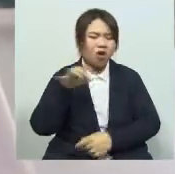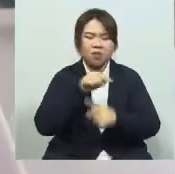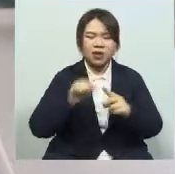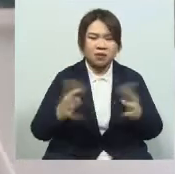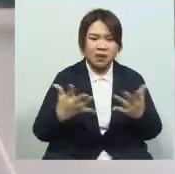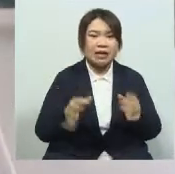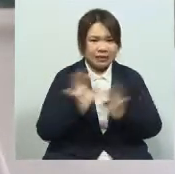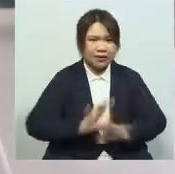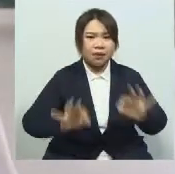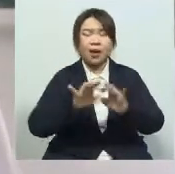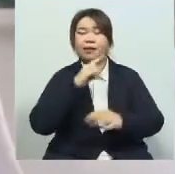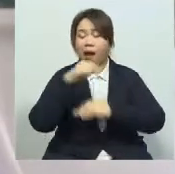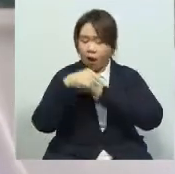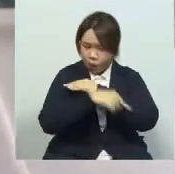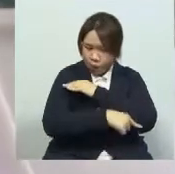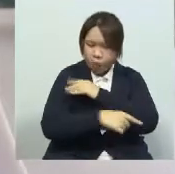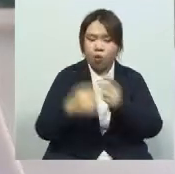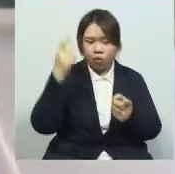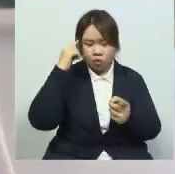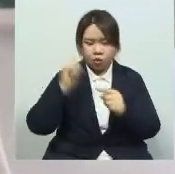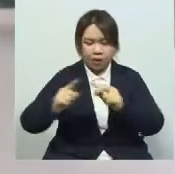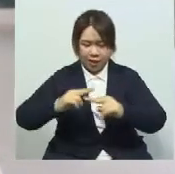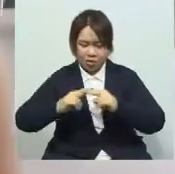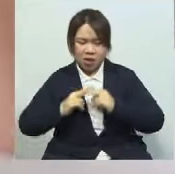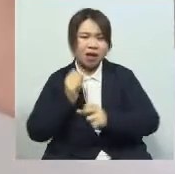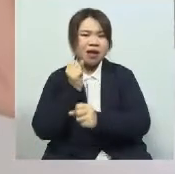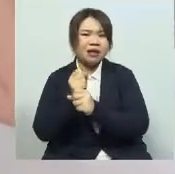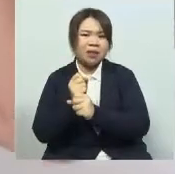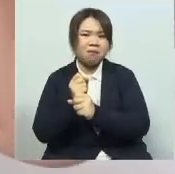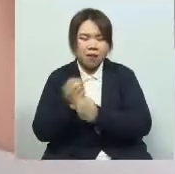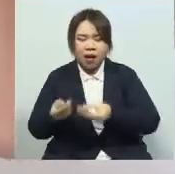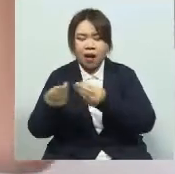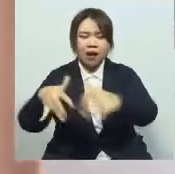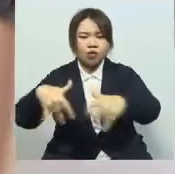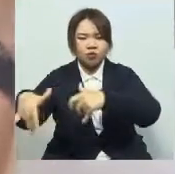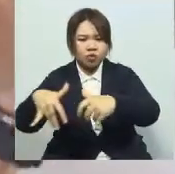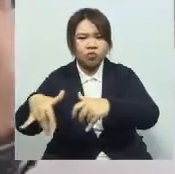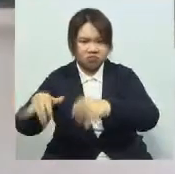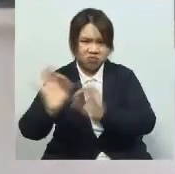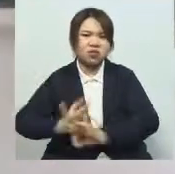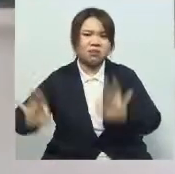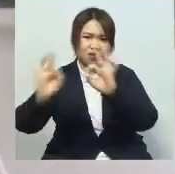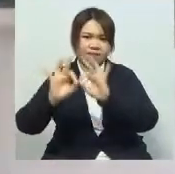ถึงแบบส่วนรวมให้มันมากกว่าส่วนตนที่ตนเองจะได้รับผลประโยชน์มากกว่า